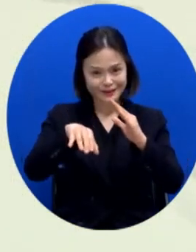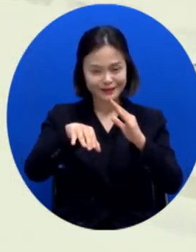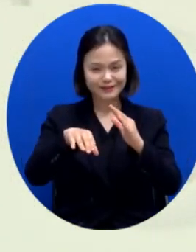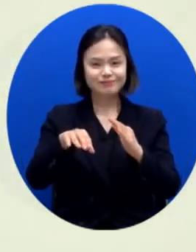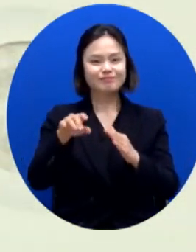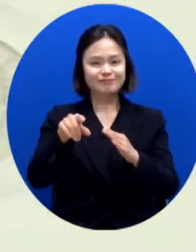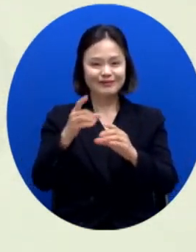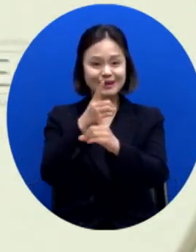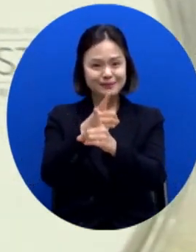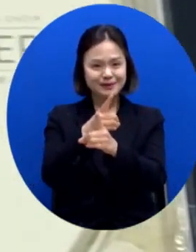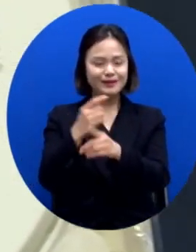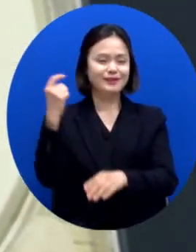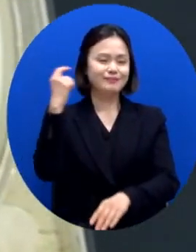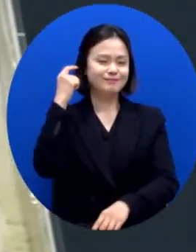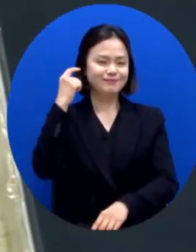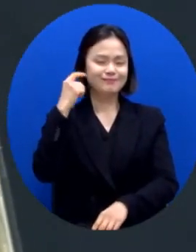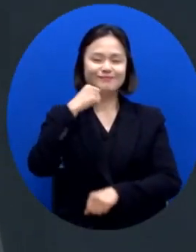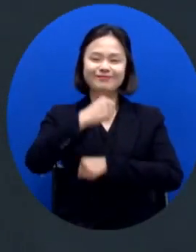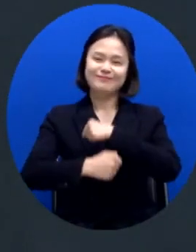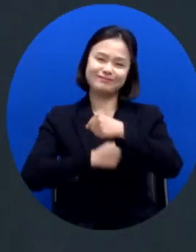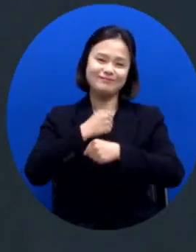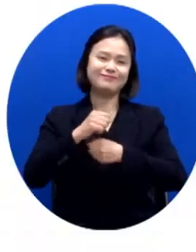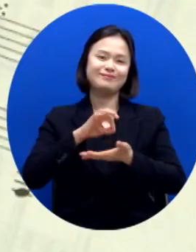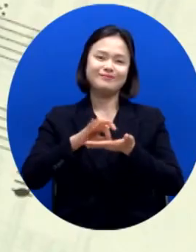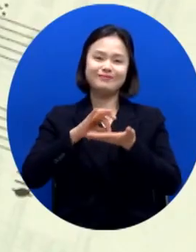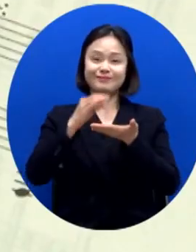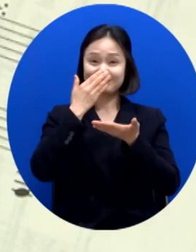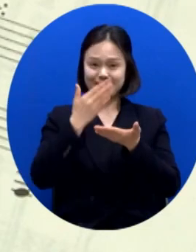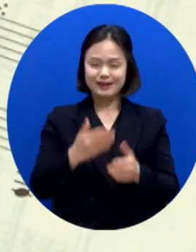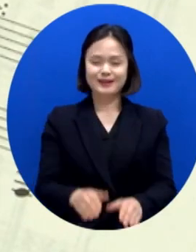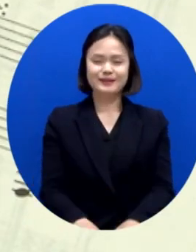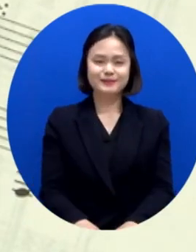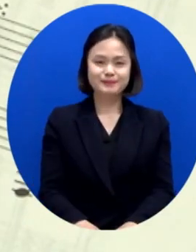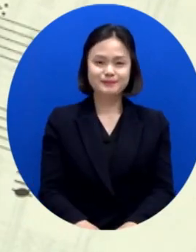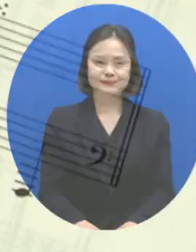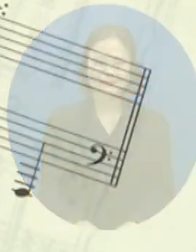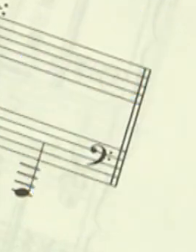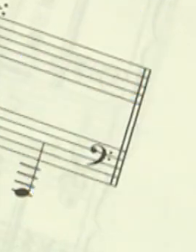공간에서 활용이 가능합니다. CTS 뉴스 김인혜입니다.